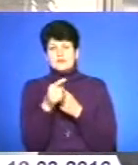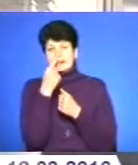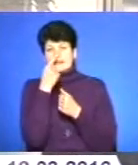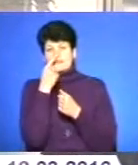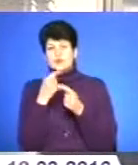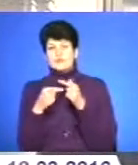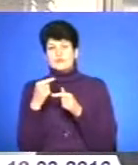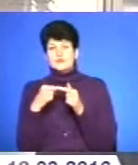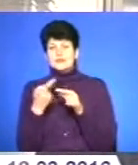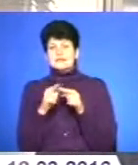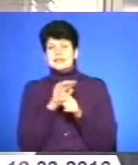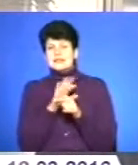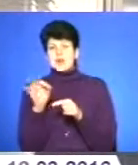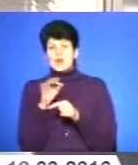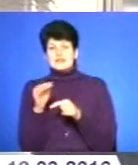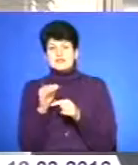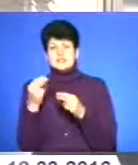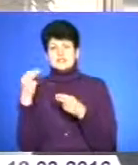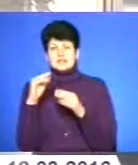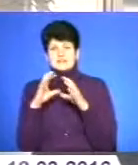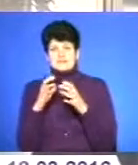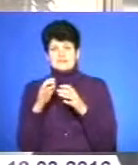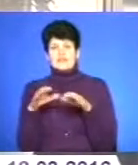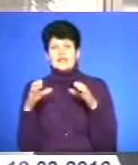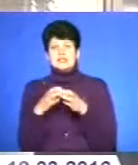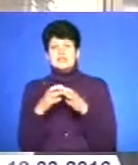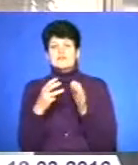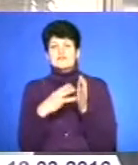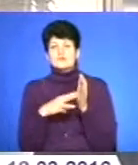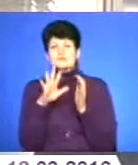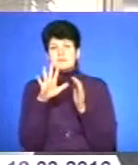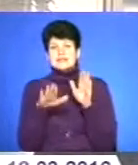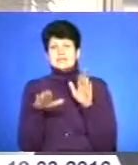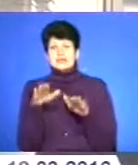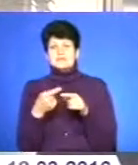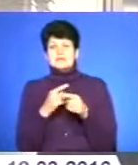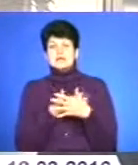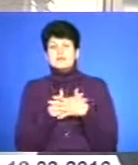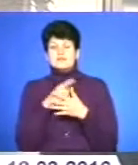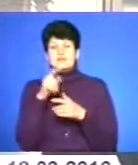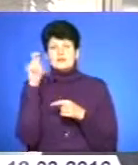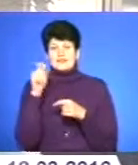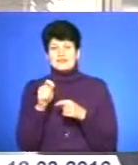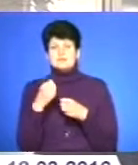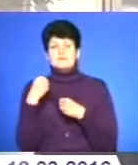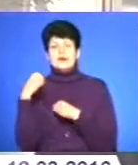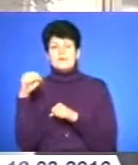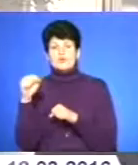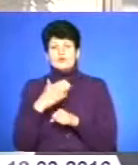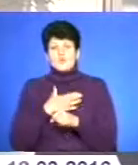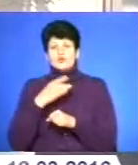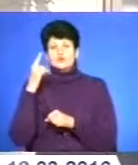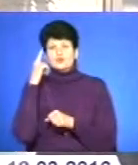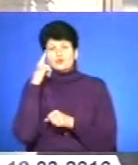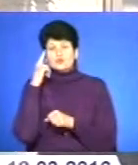недавно повернувся, це неофіційний чемпіонат світу. В категорії 85 кілограм, це любителі, от він приїхав з перемогою і, на мою думку,